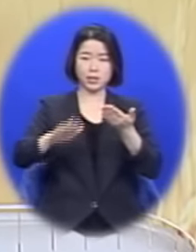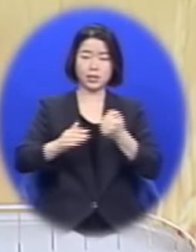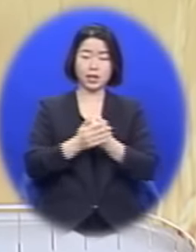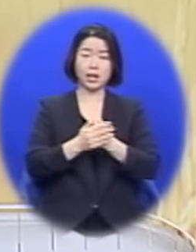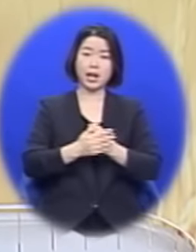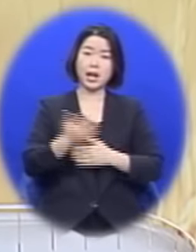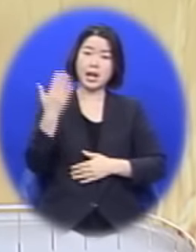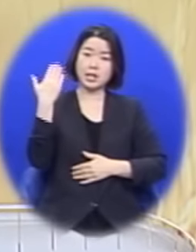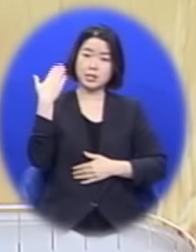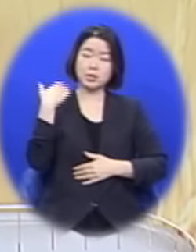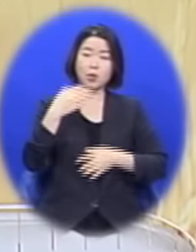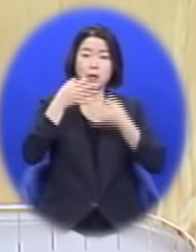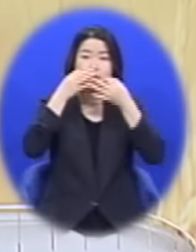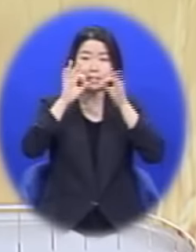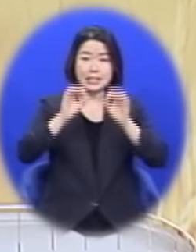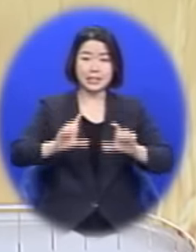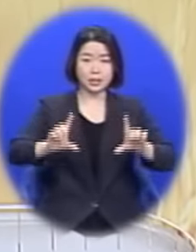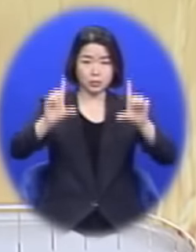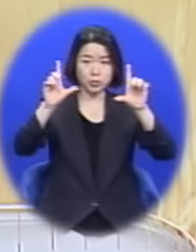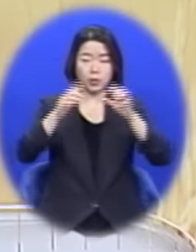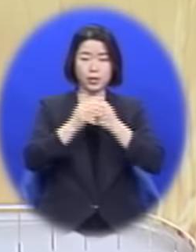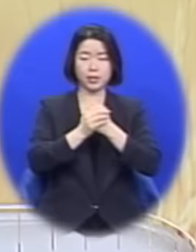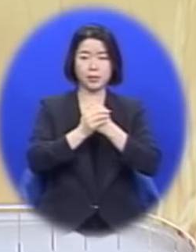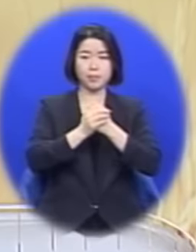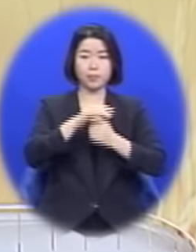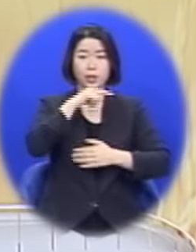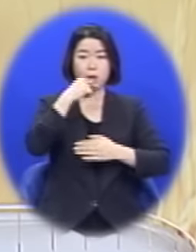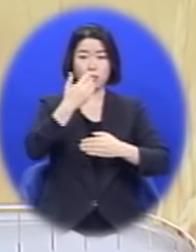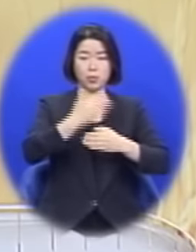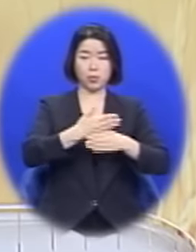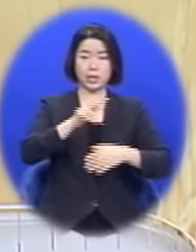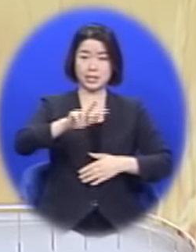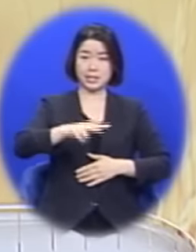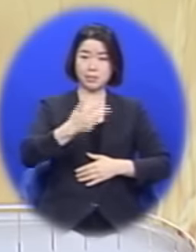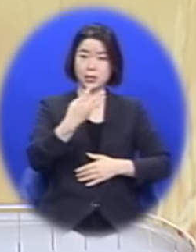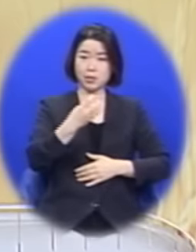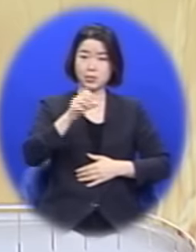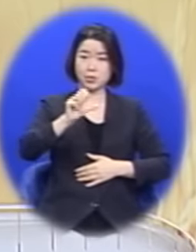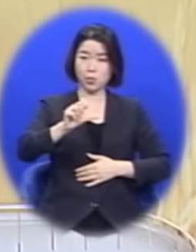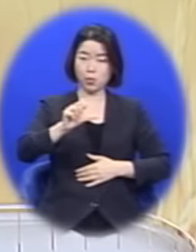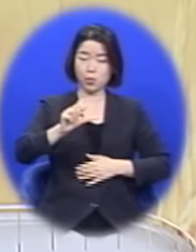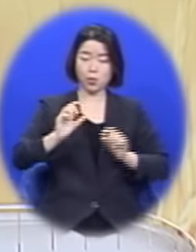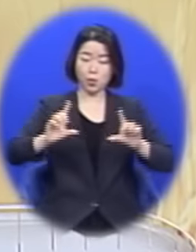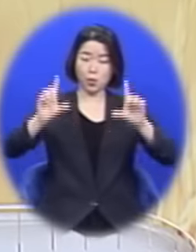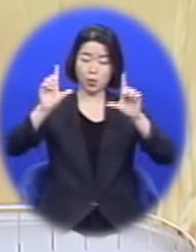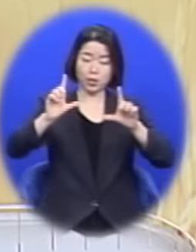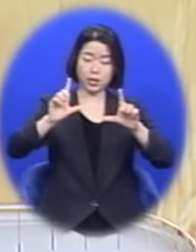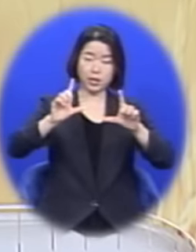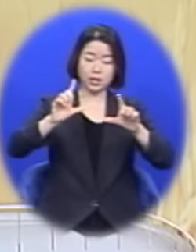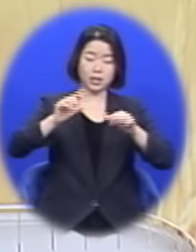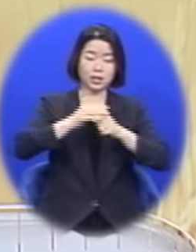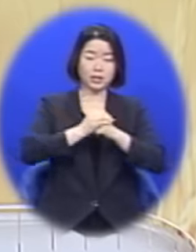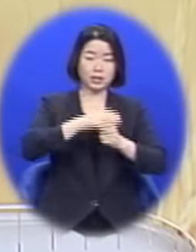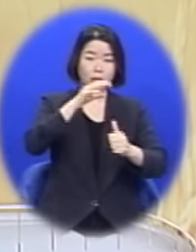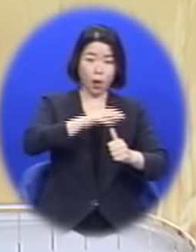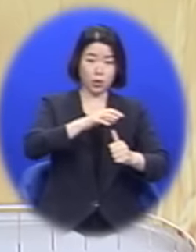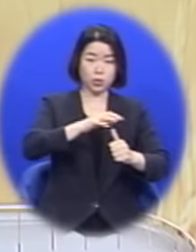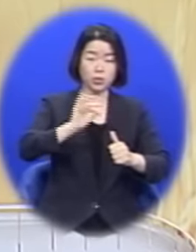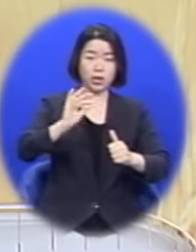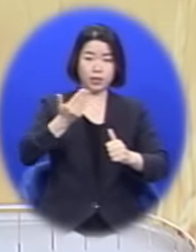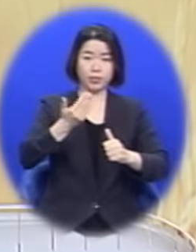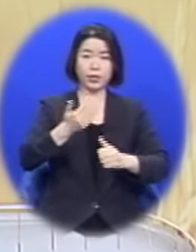금요일에 여기서 북한에서 735일을 억류되었던 케네스 베